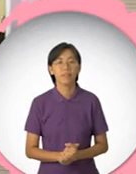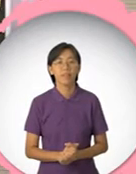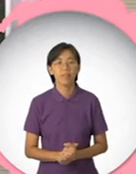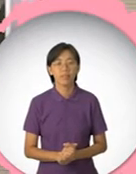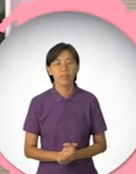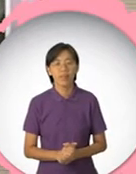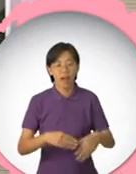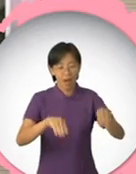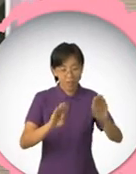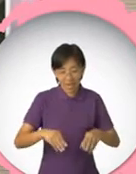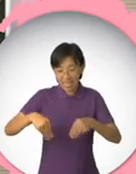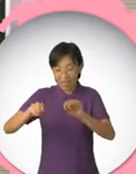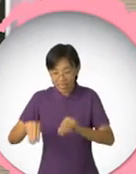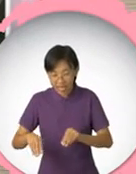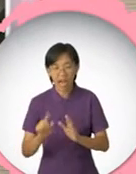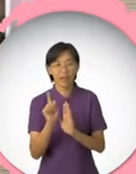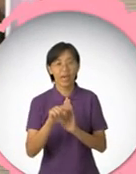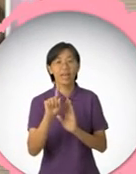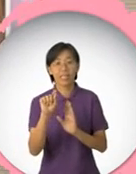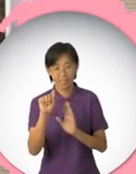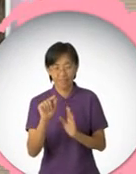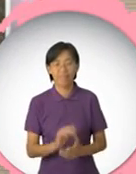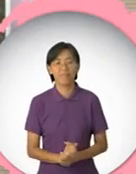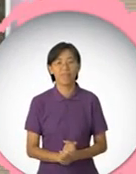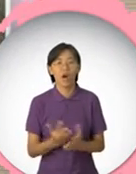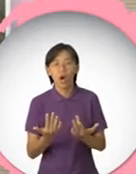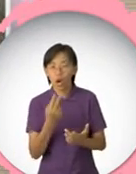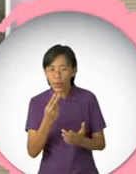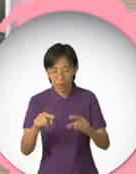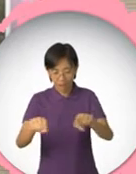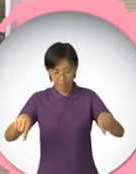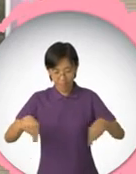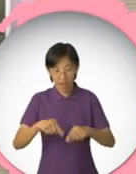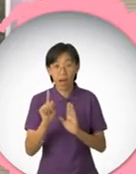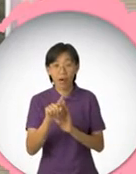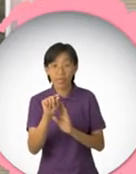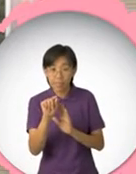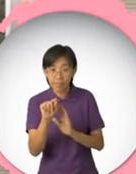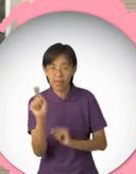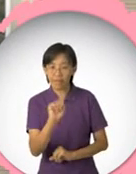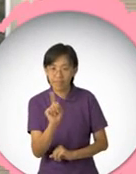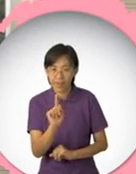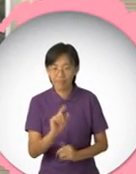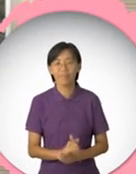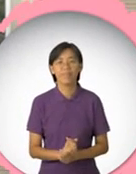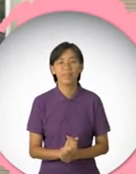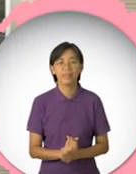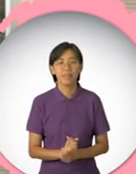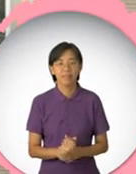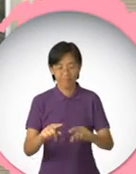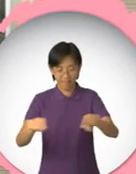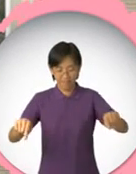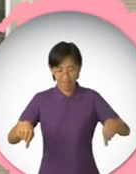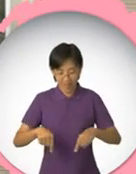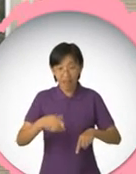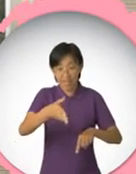พักประมาณ20นาทีทีนี้เดี๋ยวเรากลับมาดูกันนะครับว่าหลังจากผ่าน20นาทีไปจะไปสู่ขั้นตอนต่อไปของการตัดนะครับ